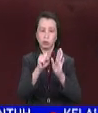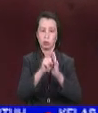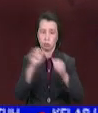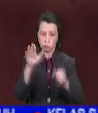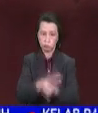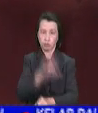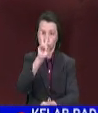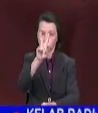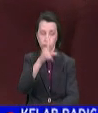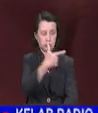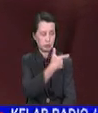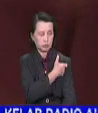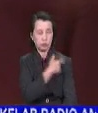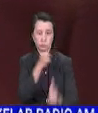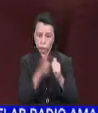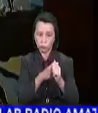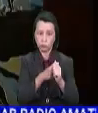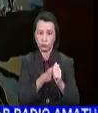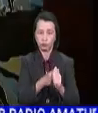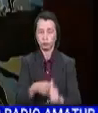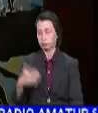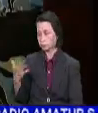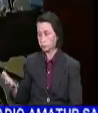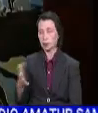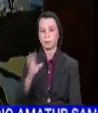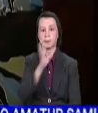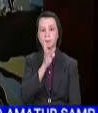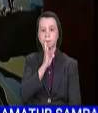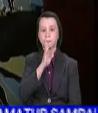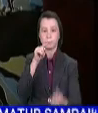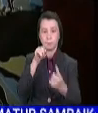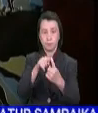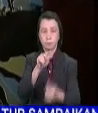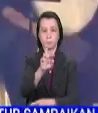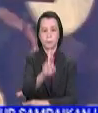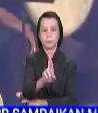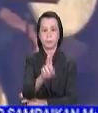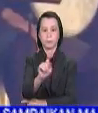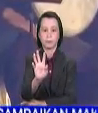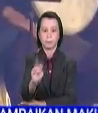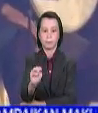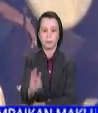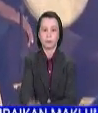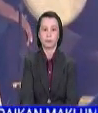telah lengkap 22 suntikan vaksin beliau menyatakannya kepada arti